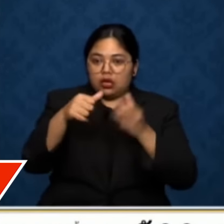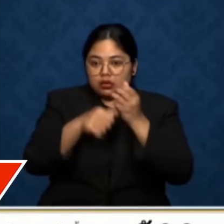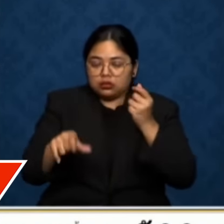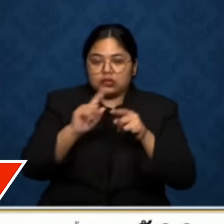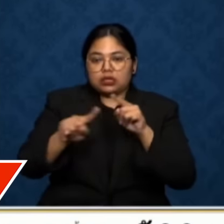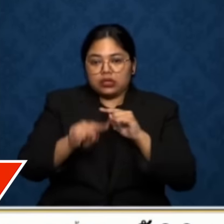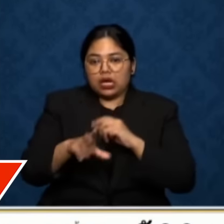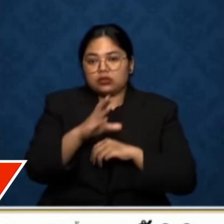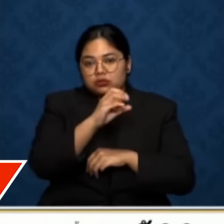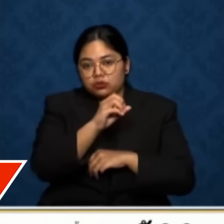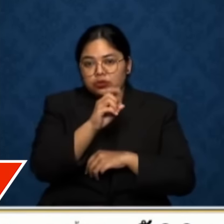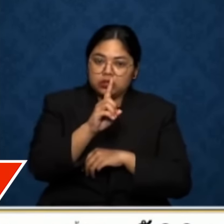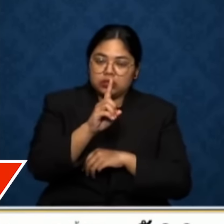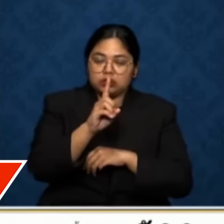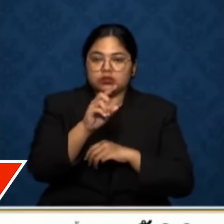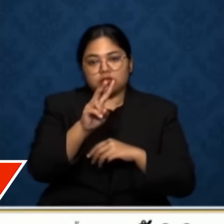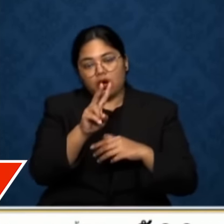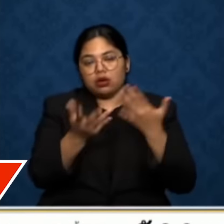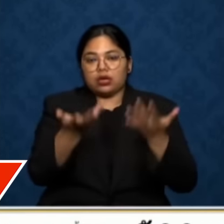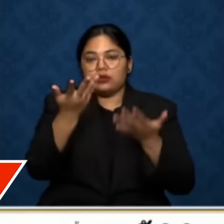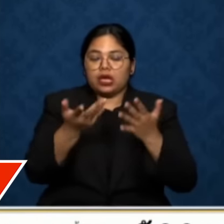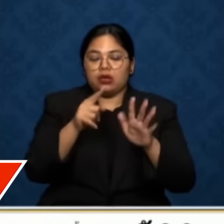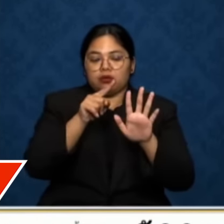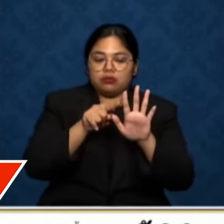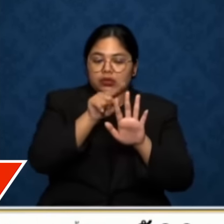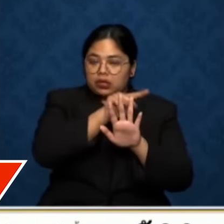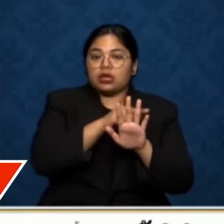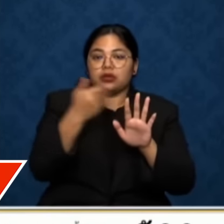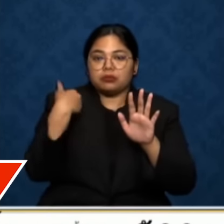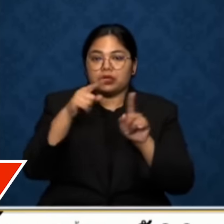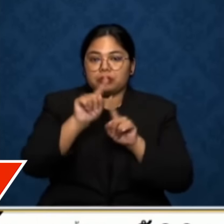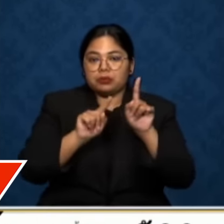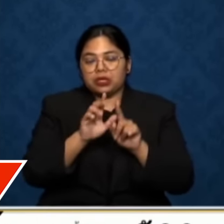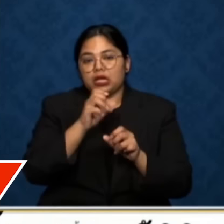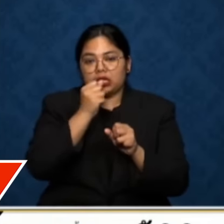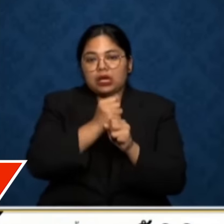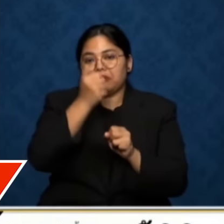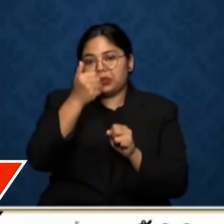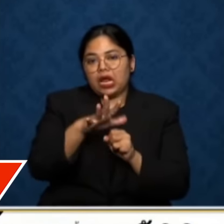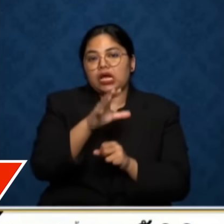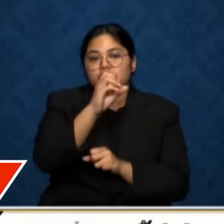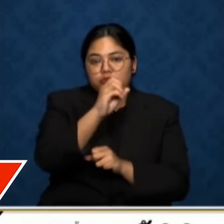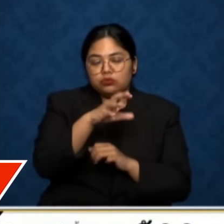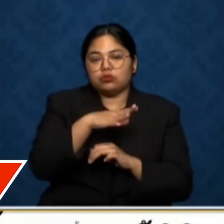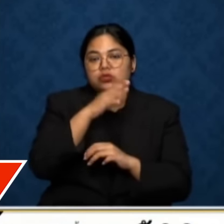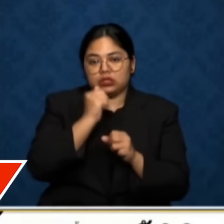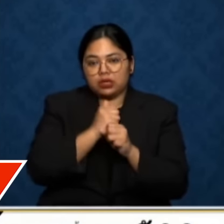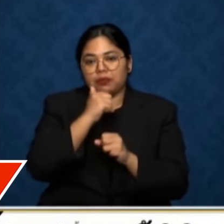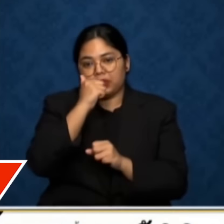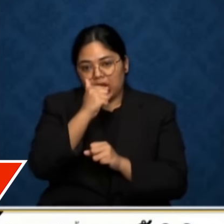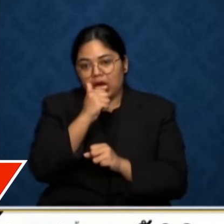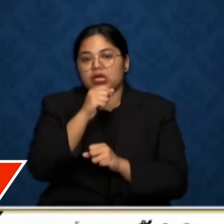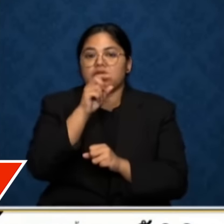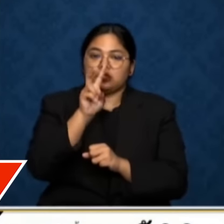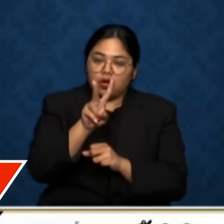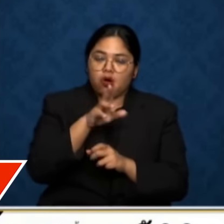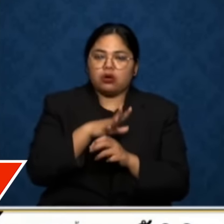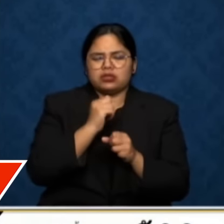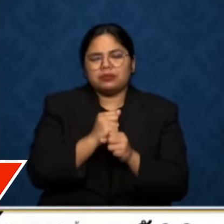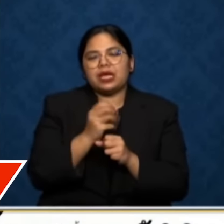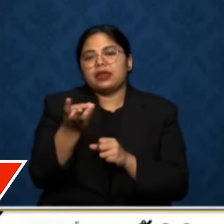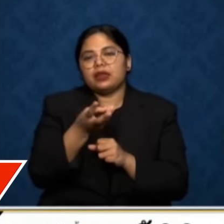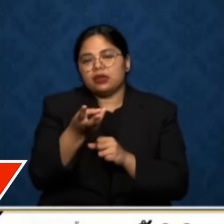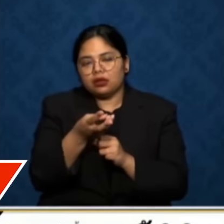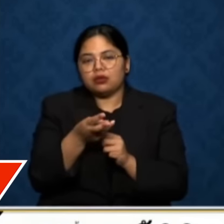แนน0 1 2โดยเฉลี่ยนะครับเอาเป็นว่าทำไม่ได้ได้0ทำได้ได้2ทำได้นิดหน่อยได้1แค่นี้นะ